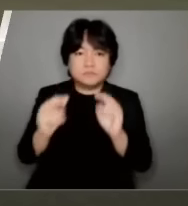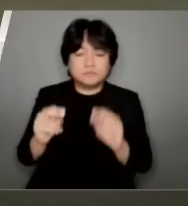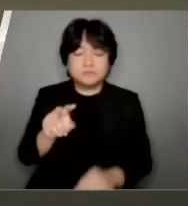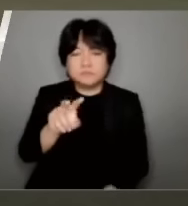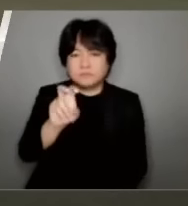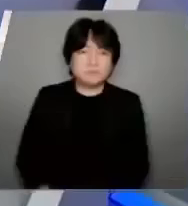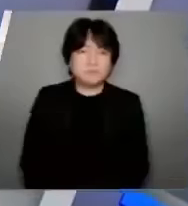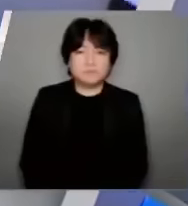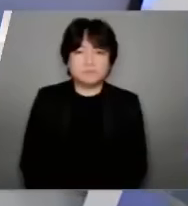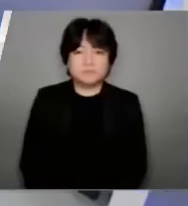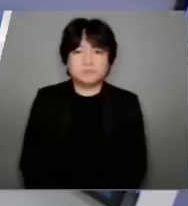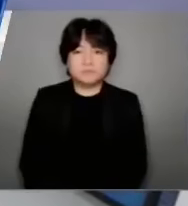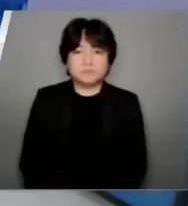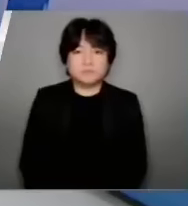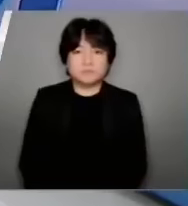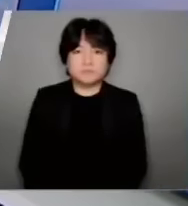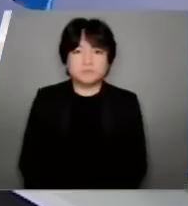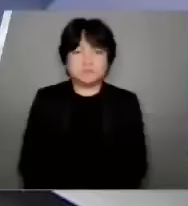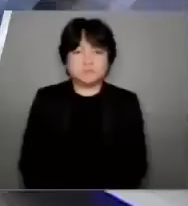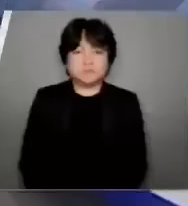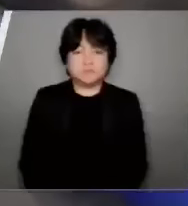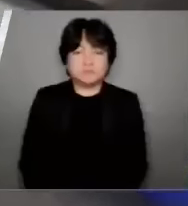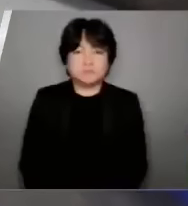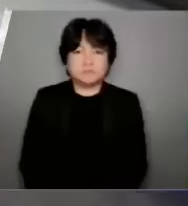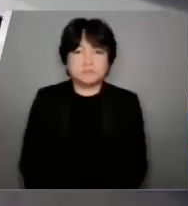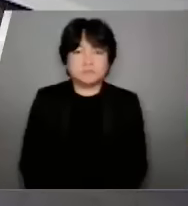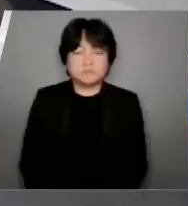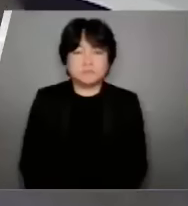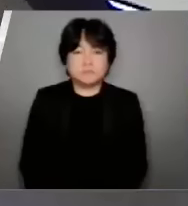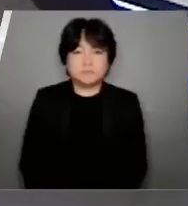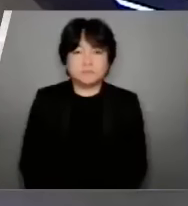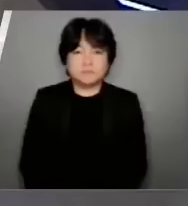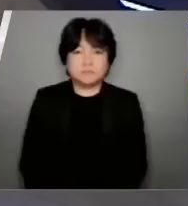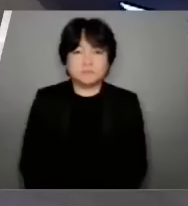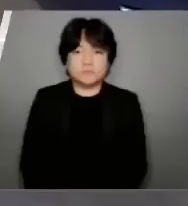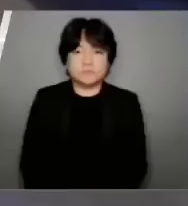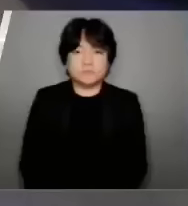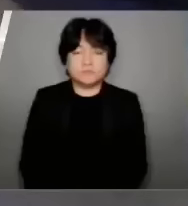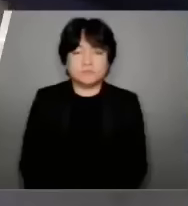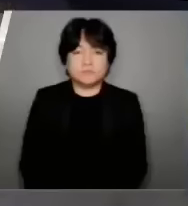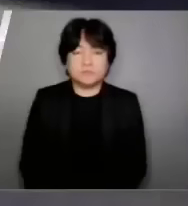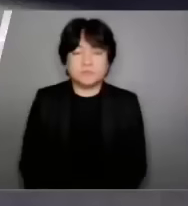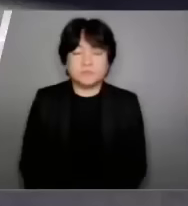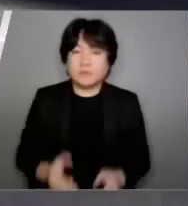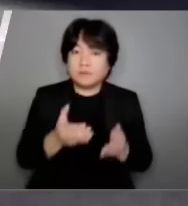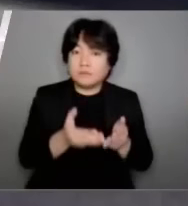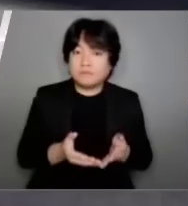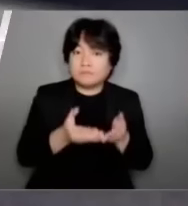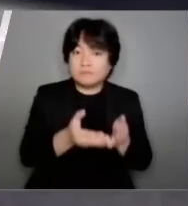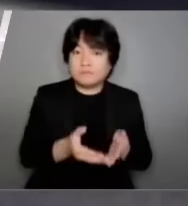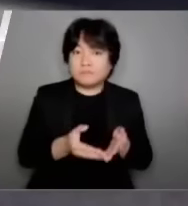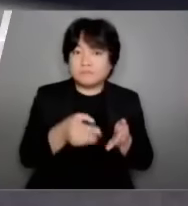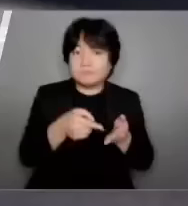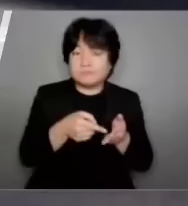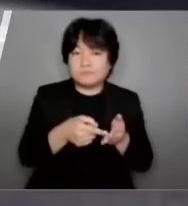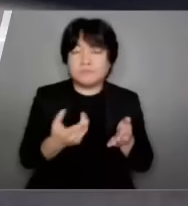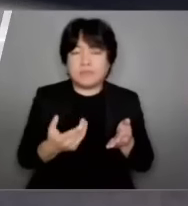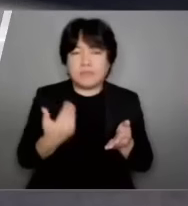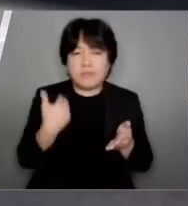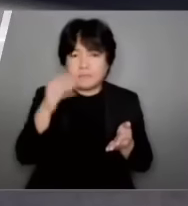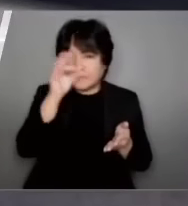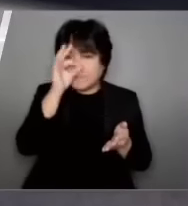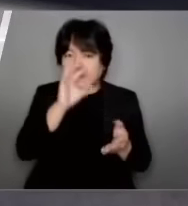saksi. Isa na namang barkong may sakay ng mga Pinoy na tripulante ang inatake sa Red Sea. Ayon sa isa sa mga